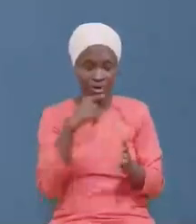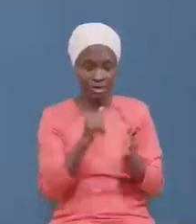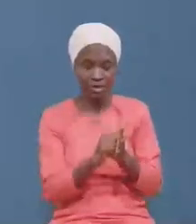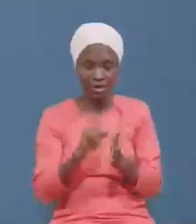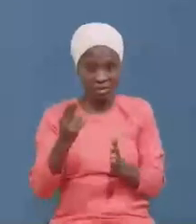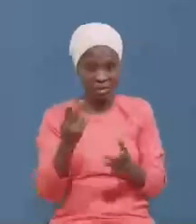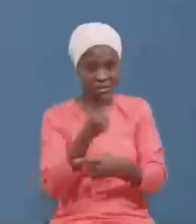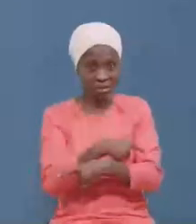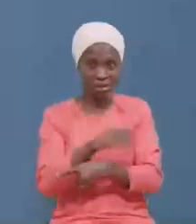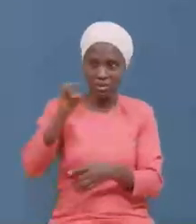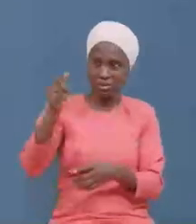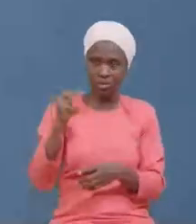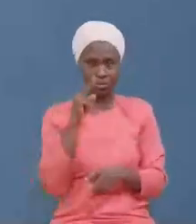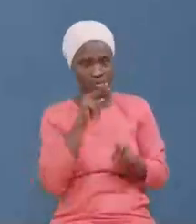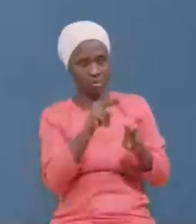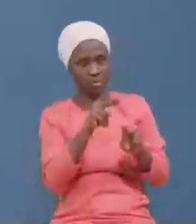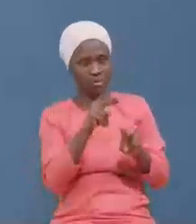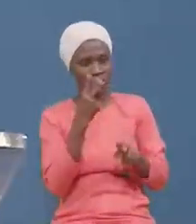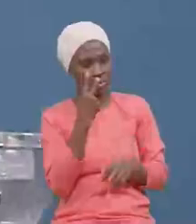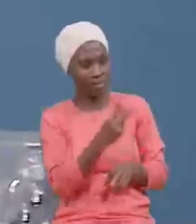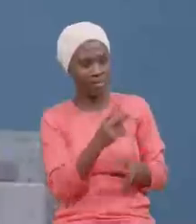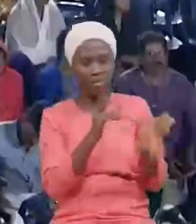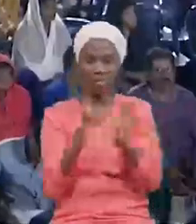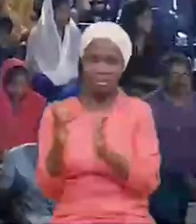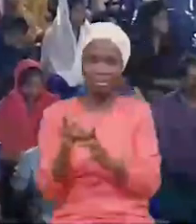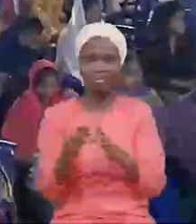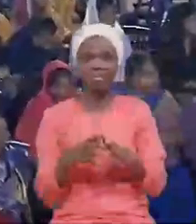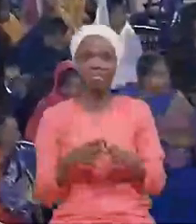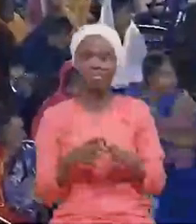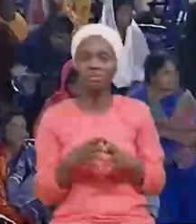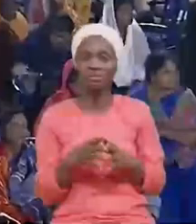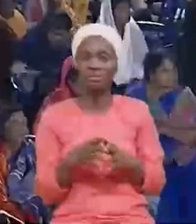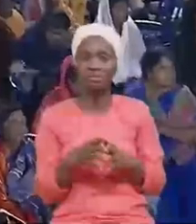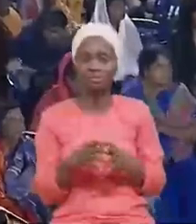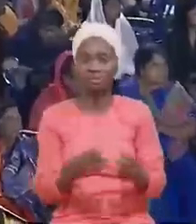Le lendemain, il vit Jésus venant à lui.